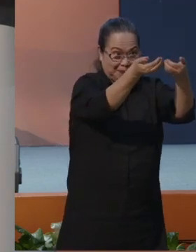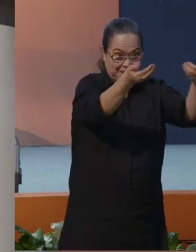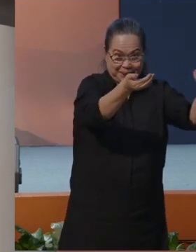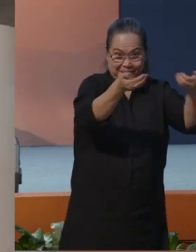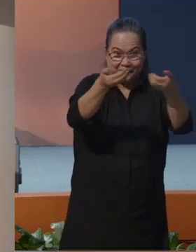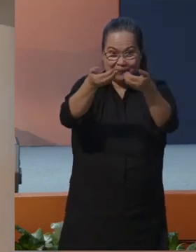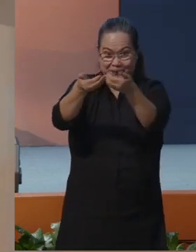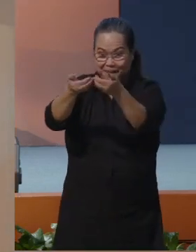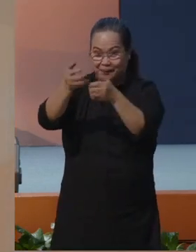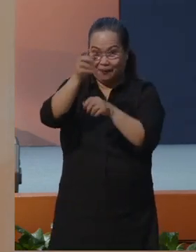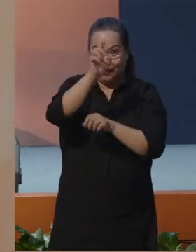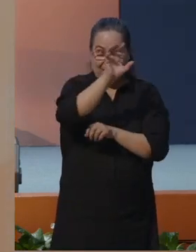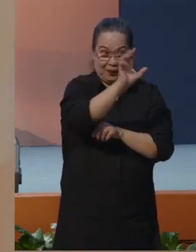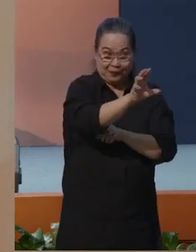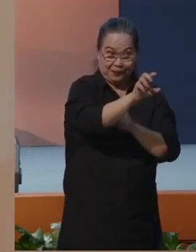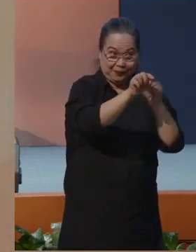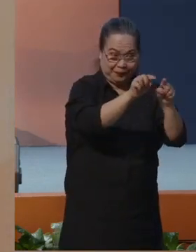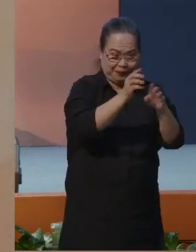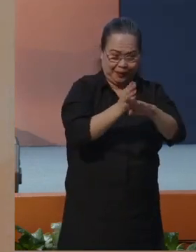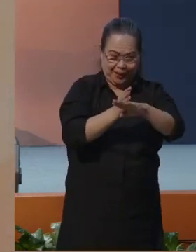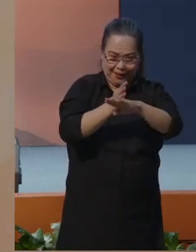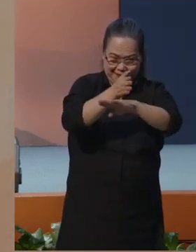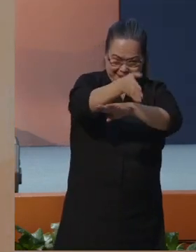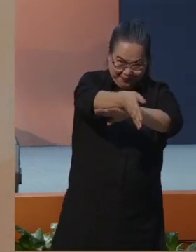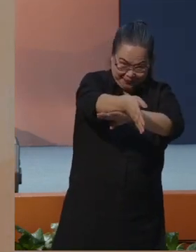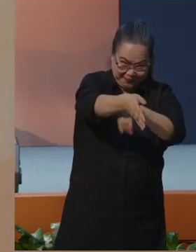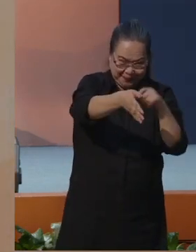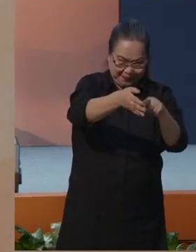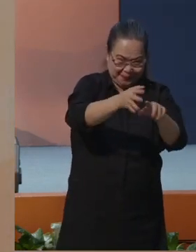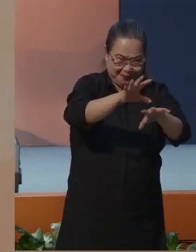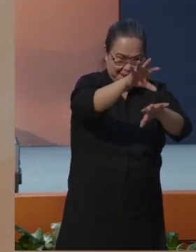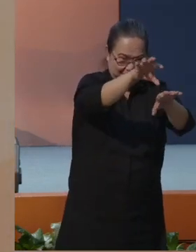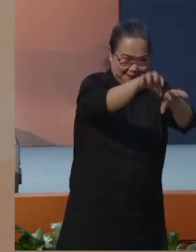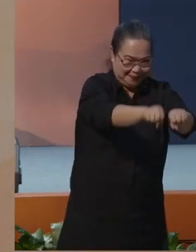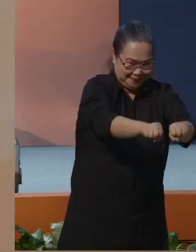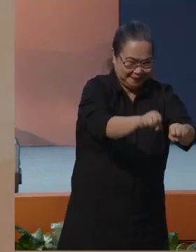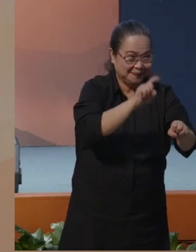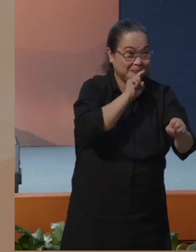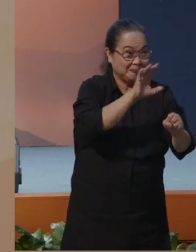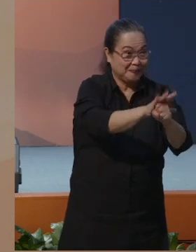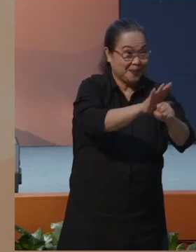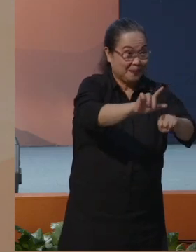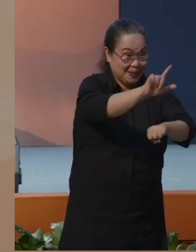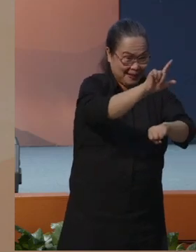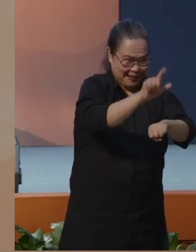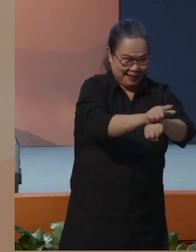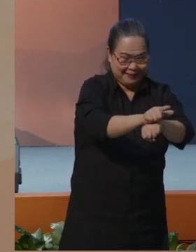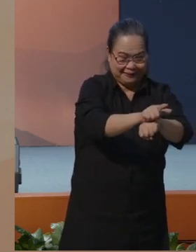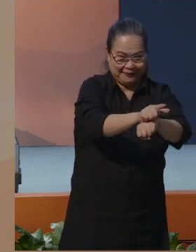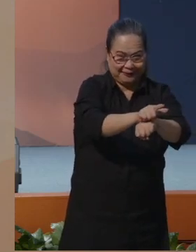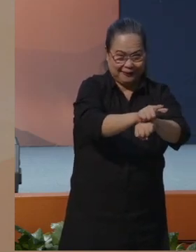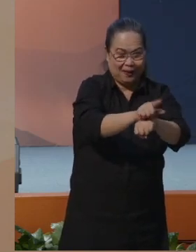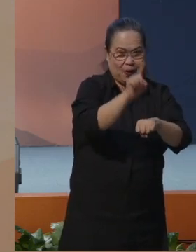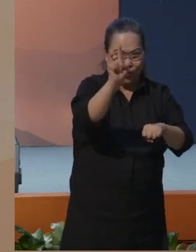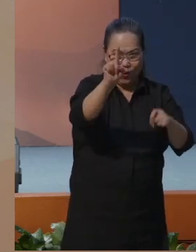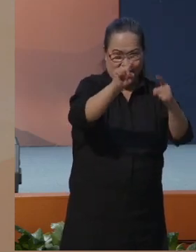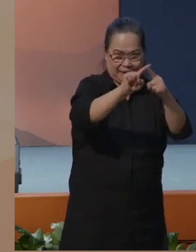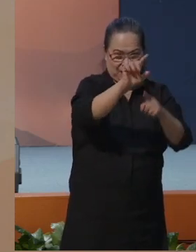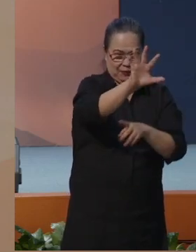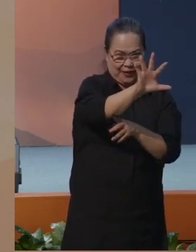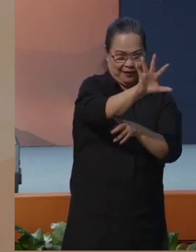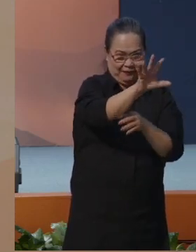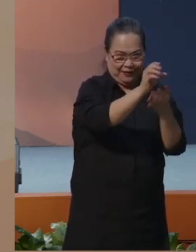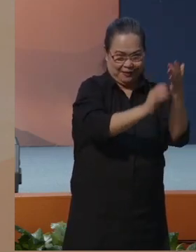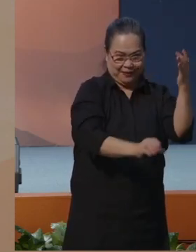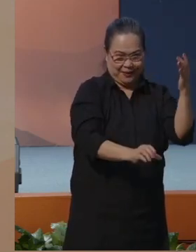una po, yung pagtawid sa lupang pangako, chapter 1 hanggang chapter 5. Daan na po